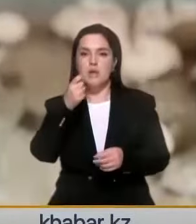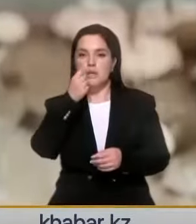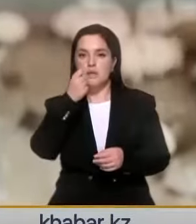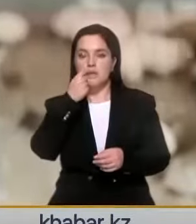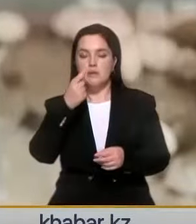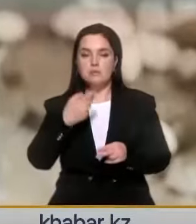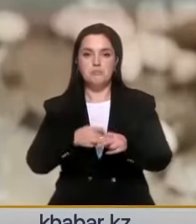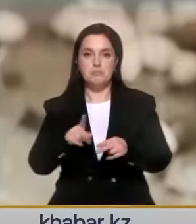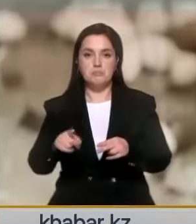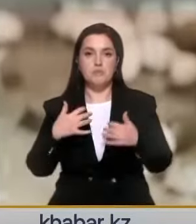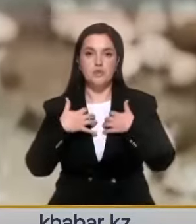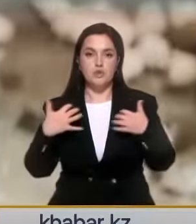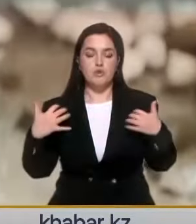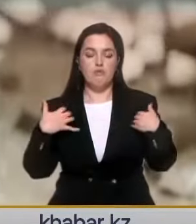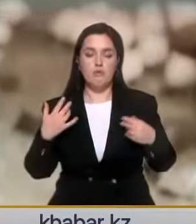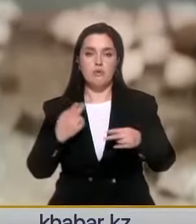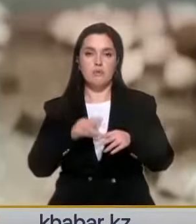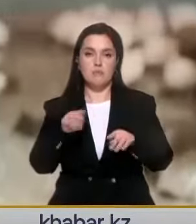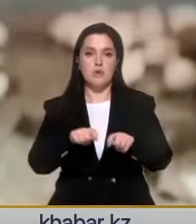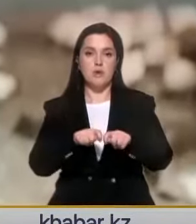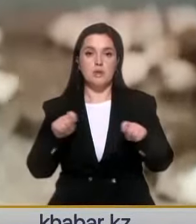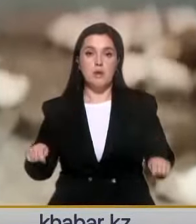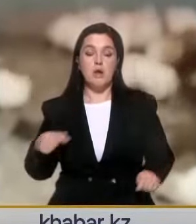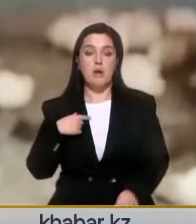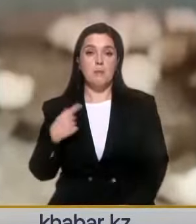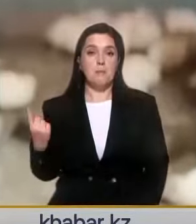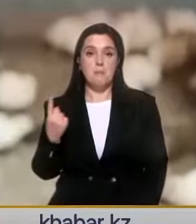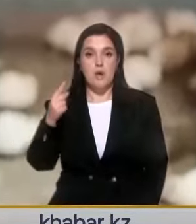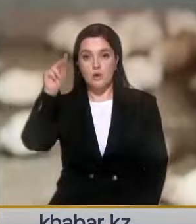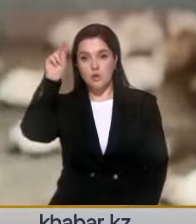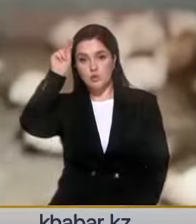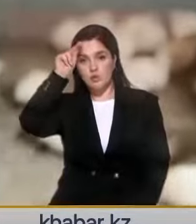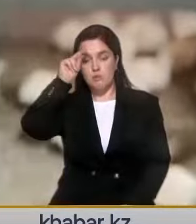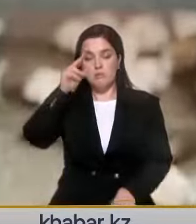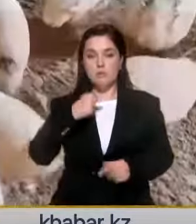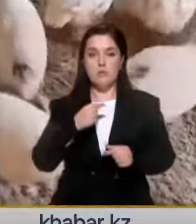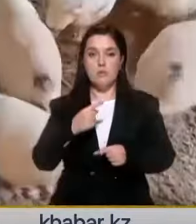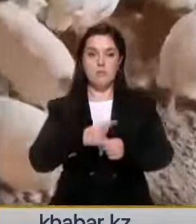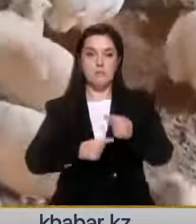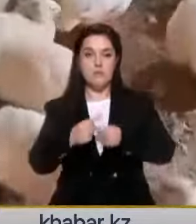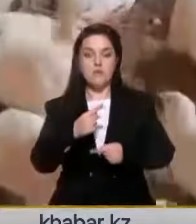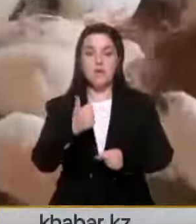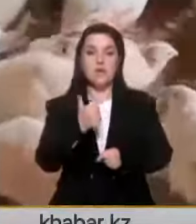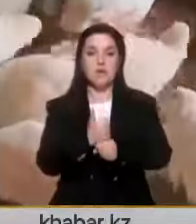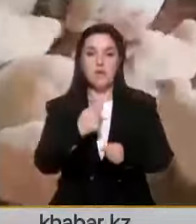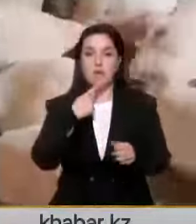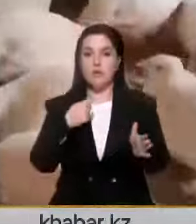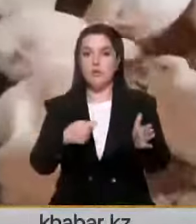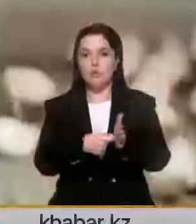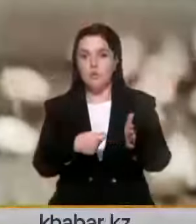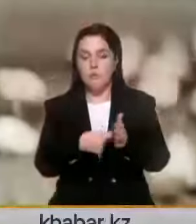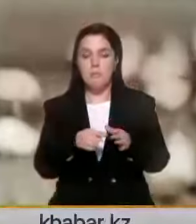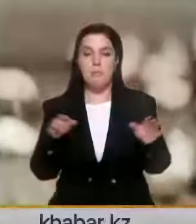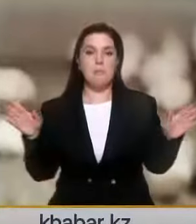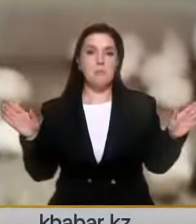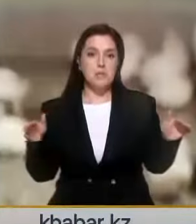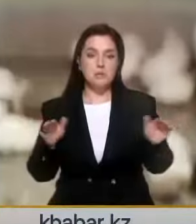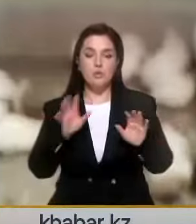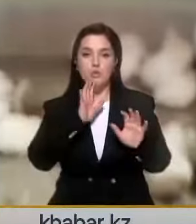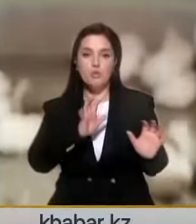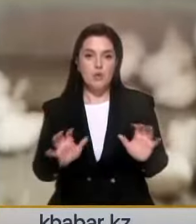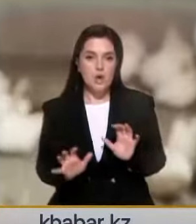ферму Сначала мы изучили это дело а потом сделали из него бизнес главное - это кормить птицы ухаживать за ними утром и